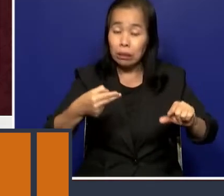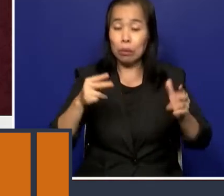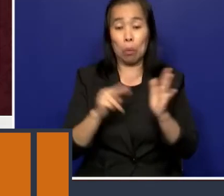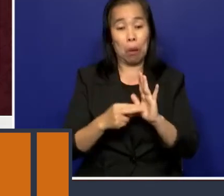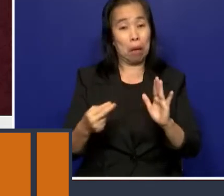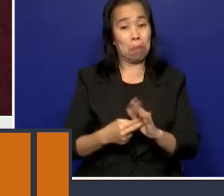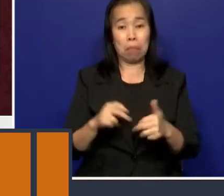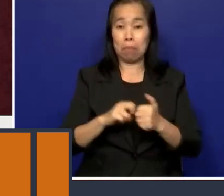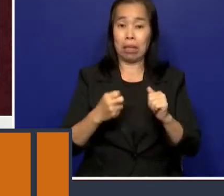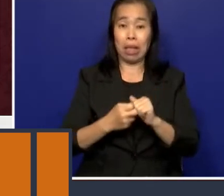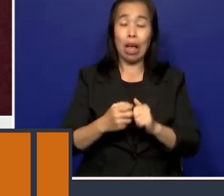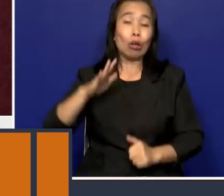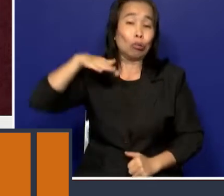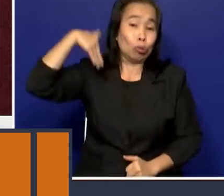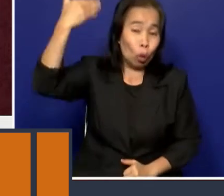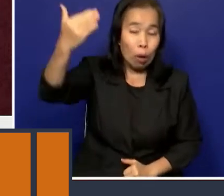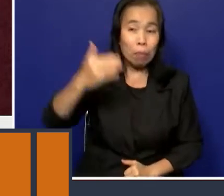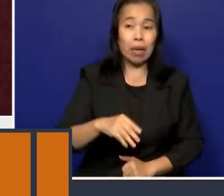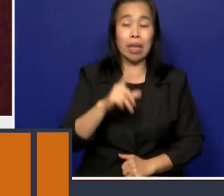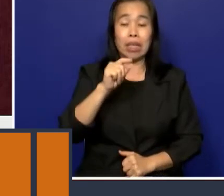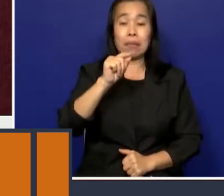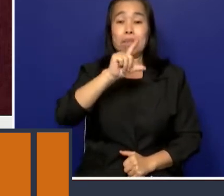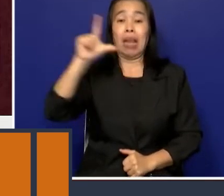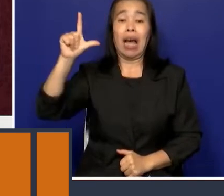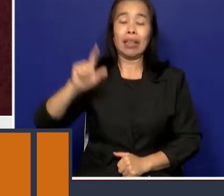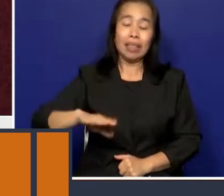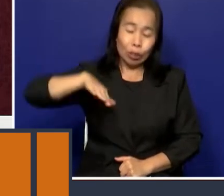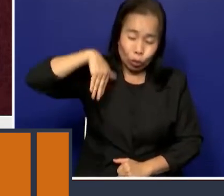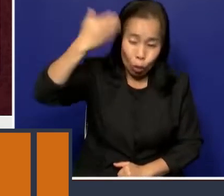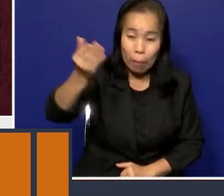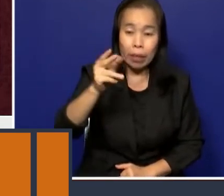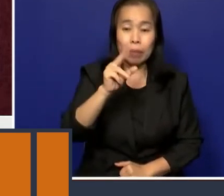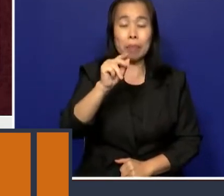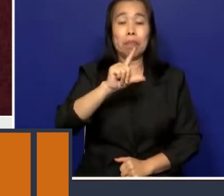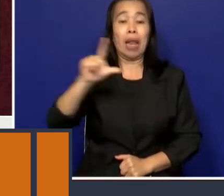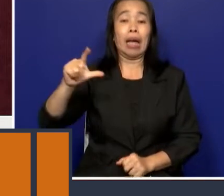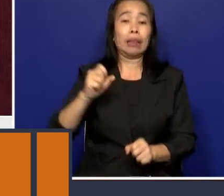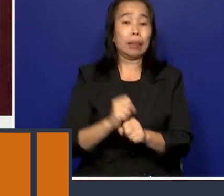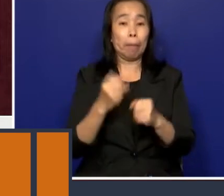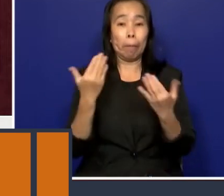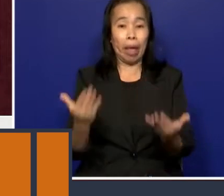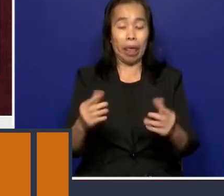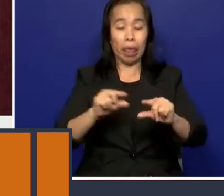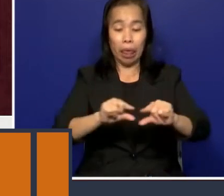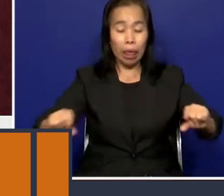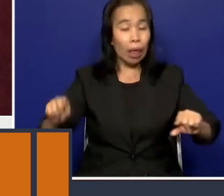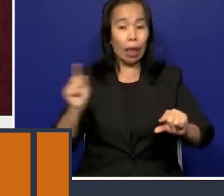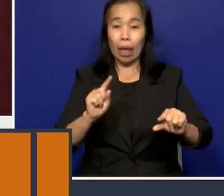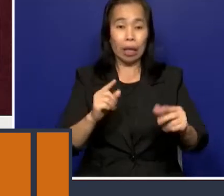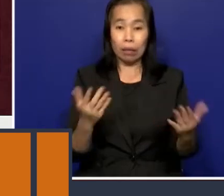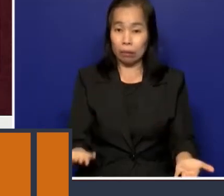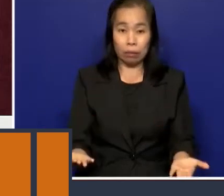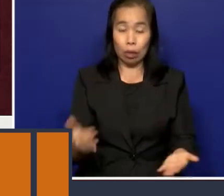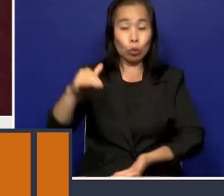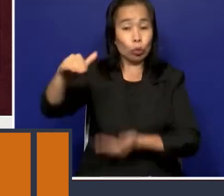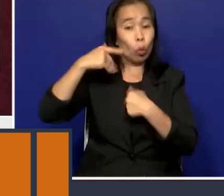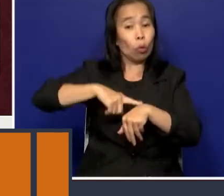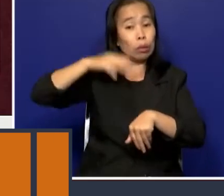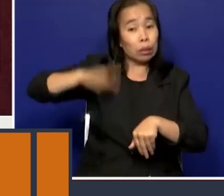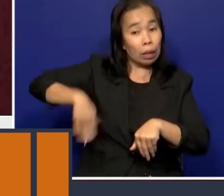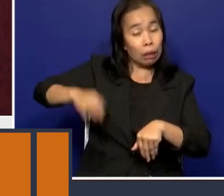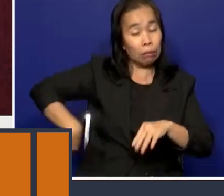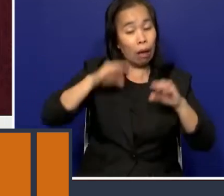26 ล้านโสและ 35 ล้านโดสที่ผลิโบิษัเอกชนที่เพ่งไดรบกถ่ายทอดเทคโโยีและไม่น่าจะเคยผลิวักซินมาก่อน